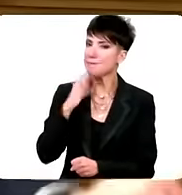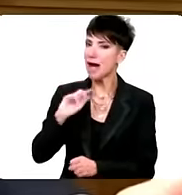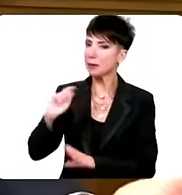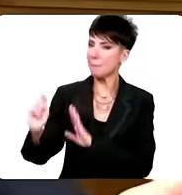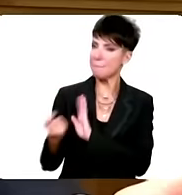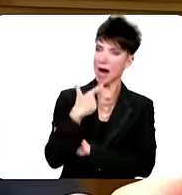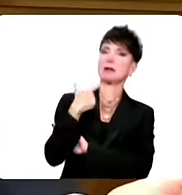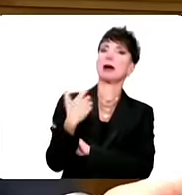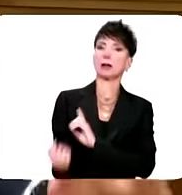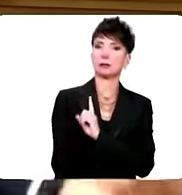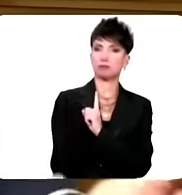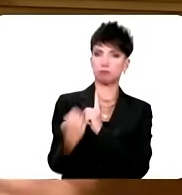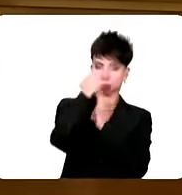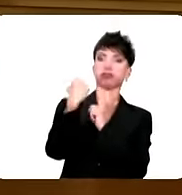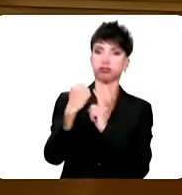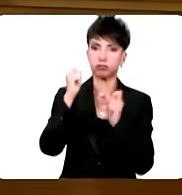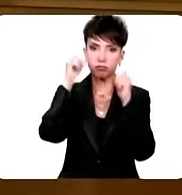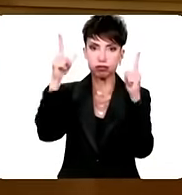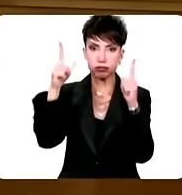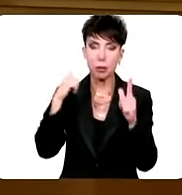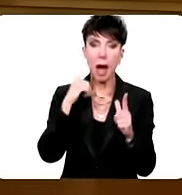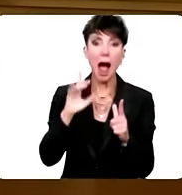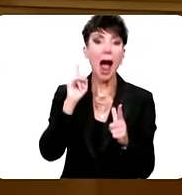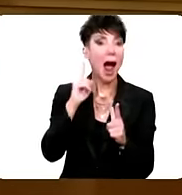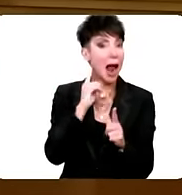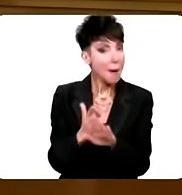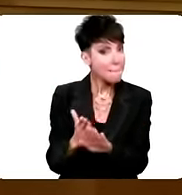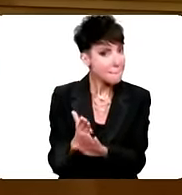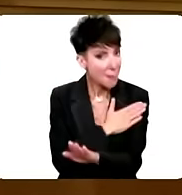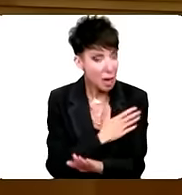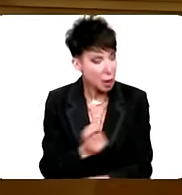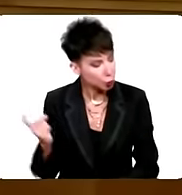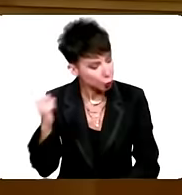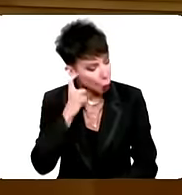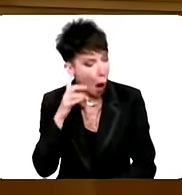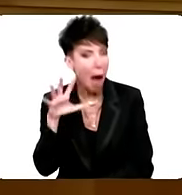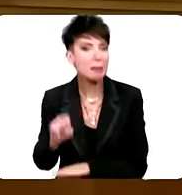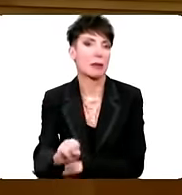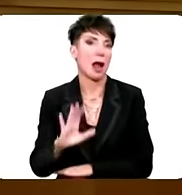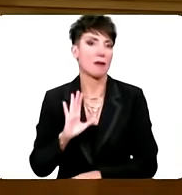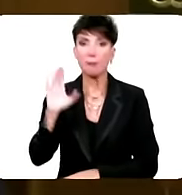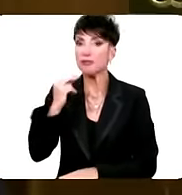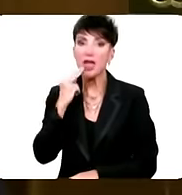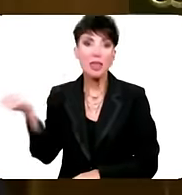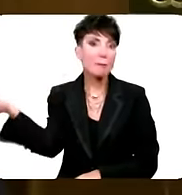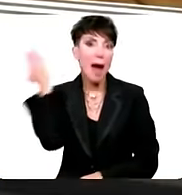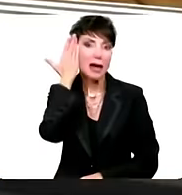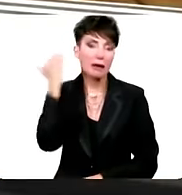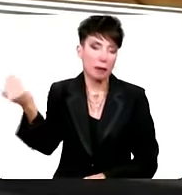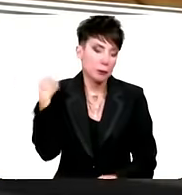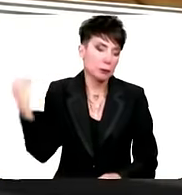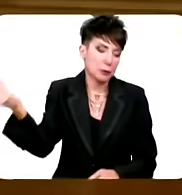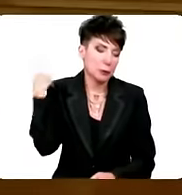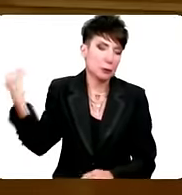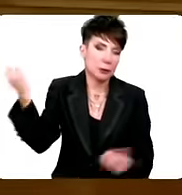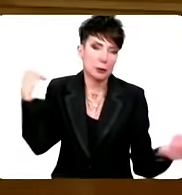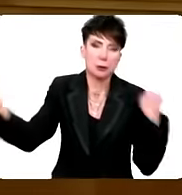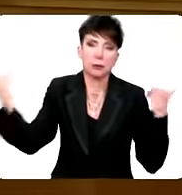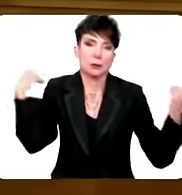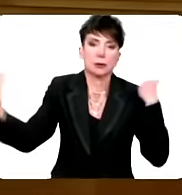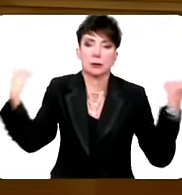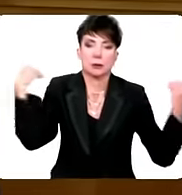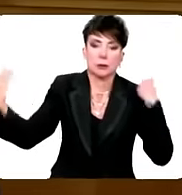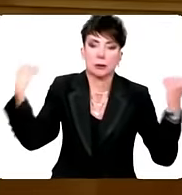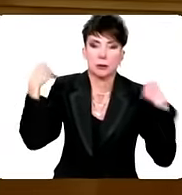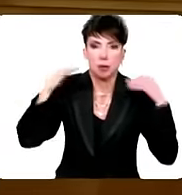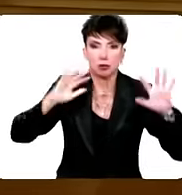και πριν από την κάλπη. Μιλούσα συνέχεια, παραδείγματος χάρη, για το ζήτημα της ακρίβειας. Για το πώς η ανάπτυξη η